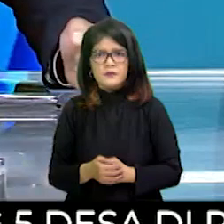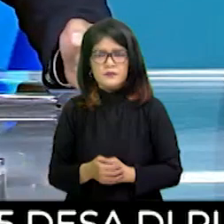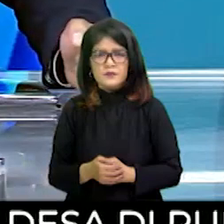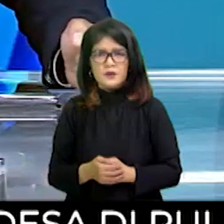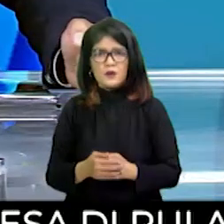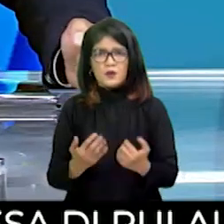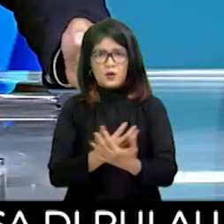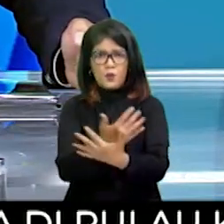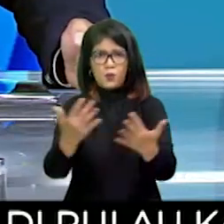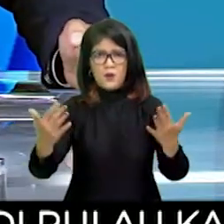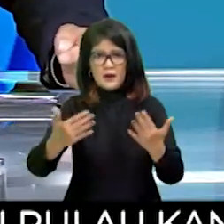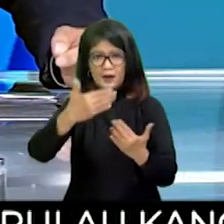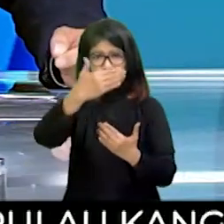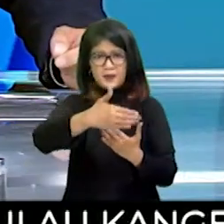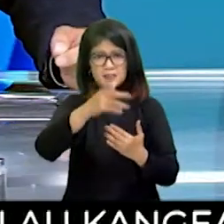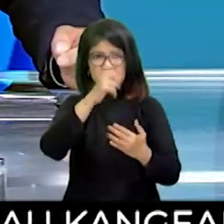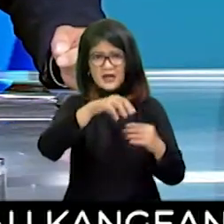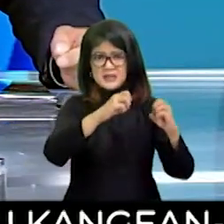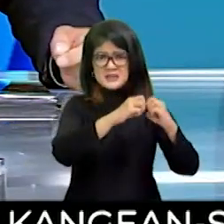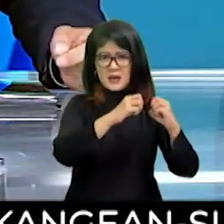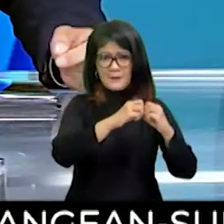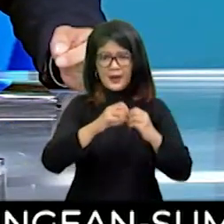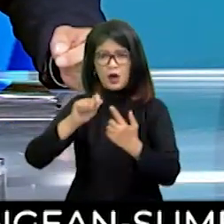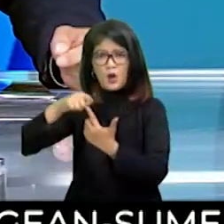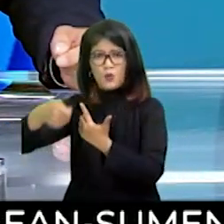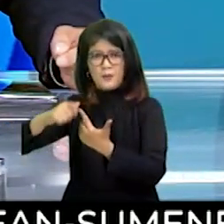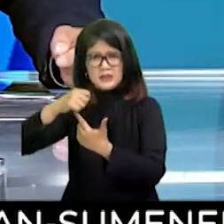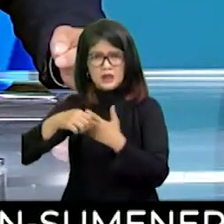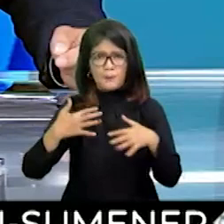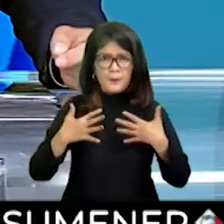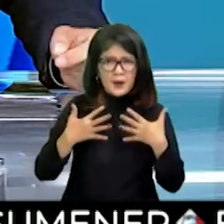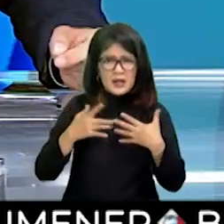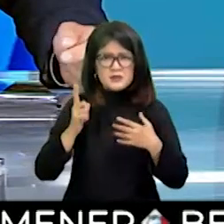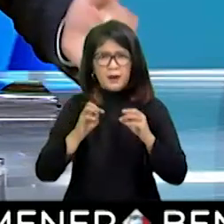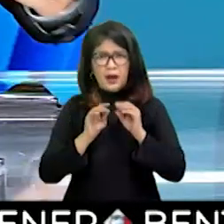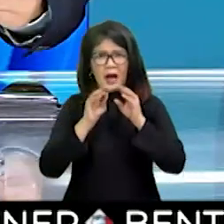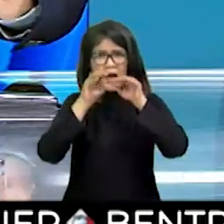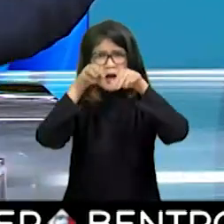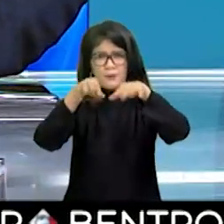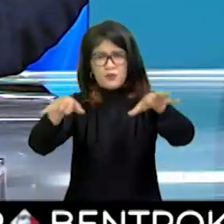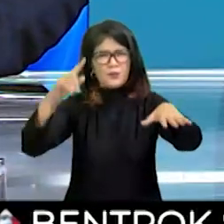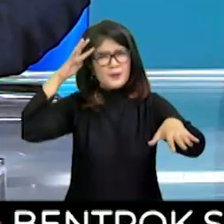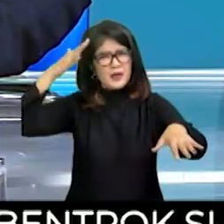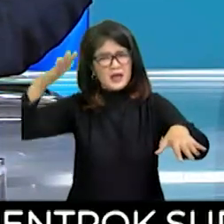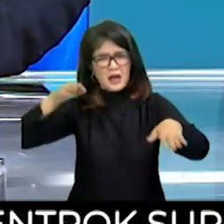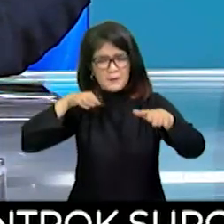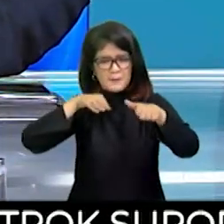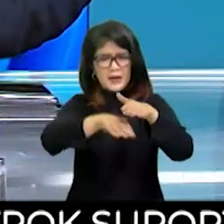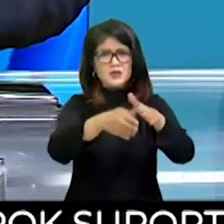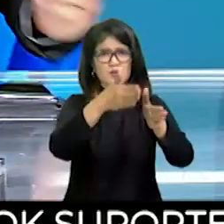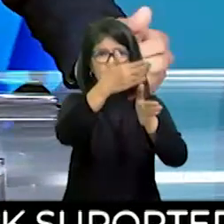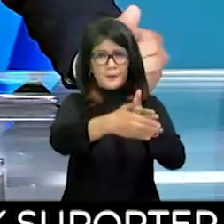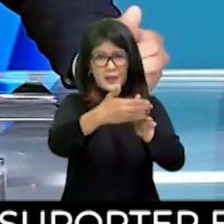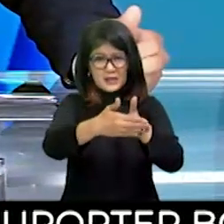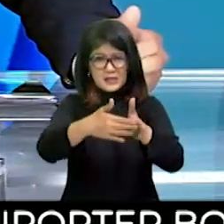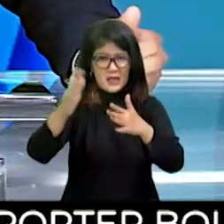Warga di perbatasan Jember Lumajang sempat panik akibat abu vulkanik Gunung Semeru yang diprediksi bergerak masuk ke perbatasan. Namun